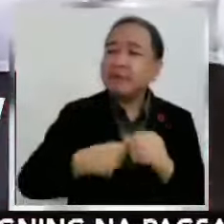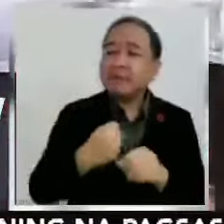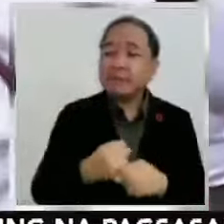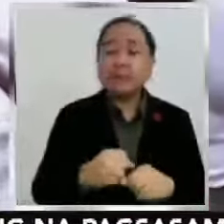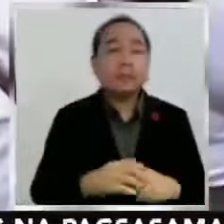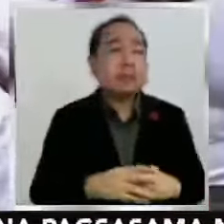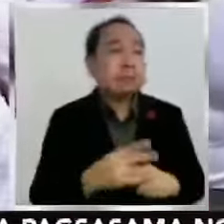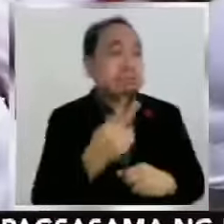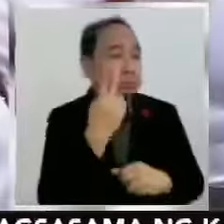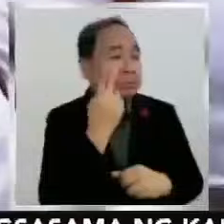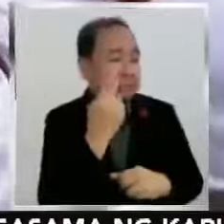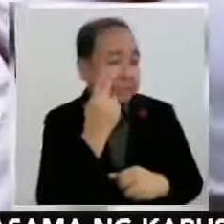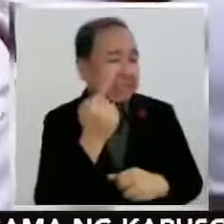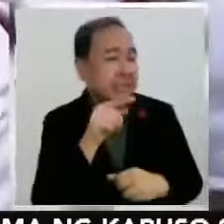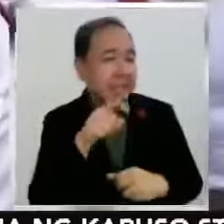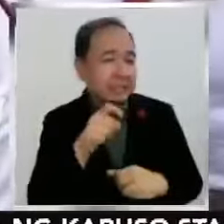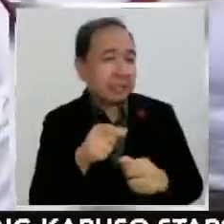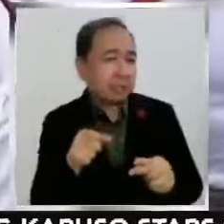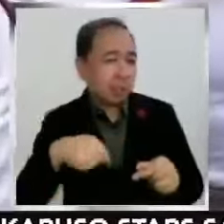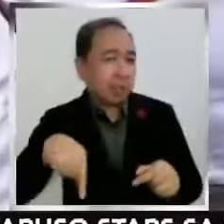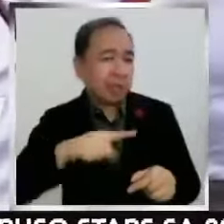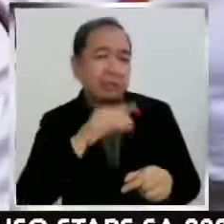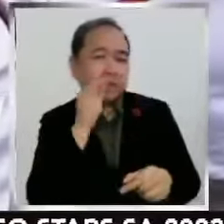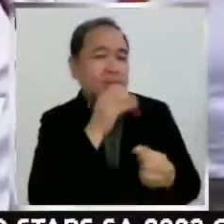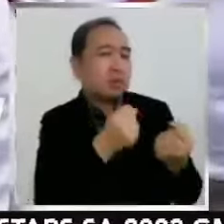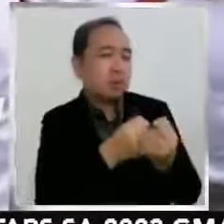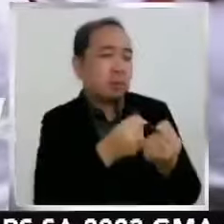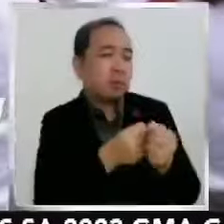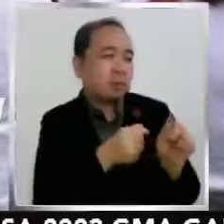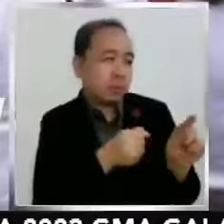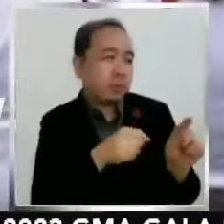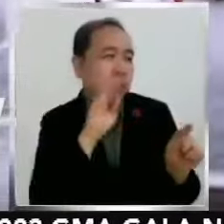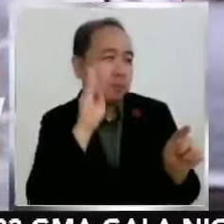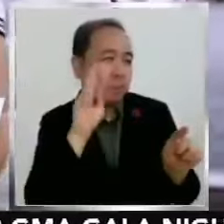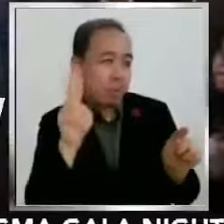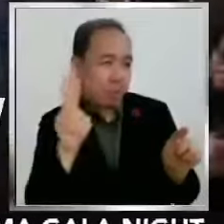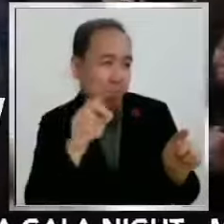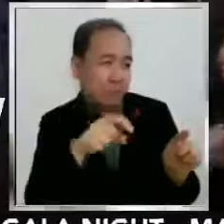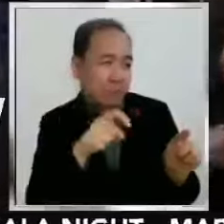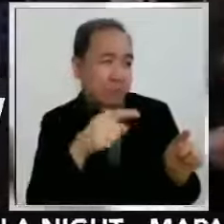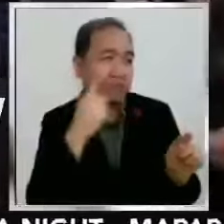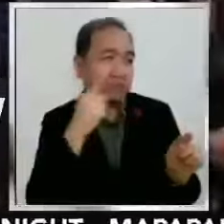Kailangan ng suporta ng mamamayan. Kasi kailangan niya yun para sa ating bayan.